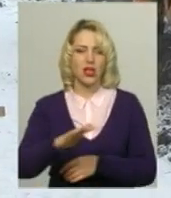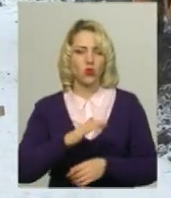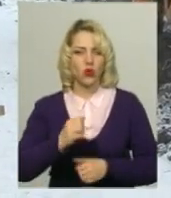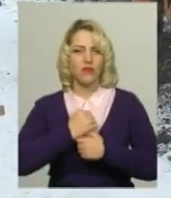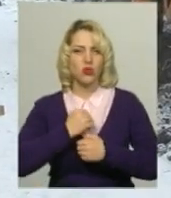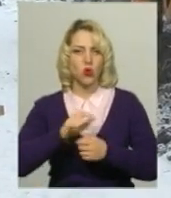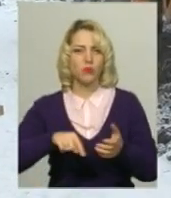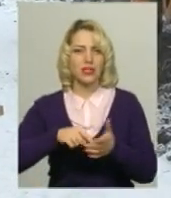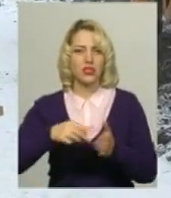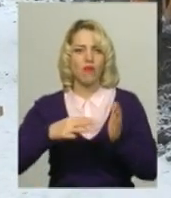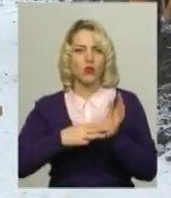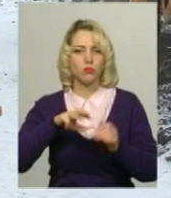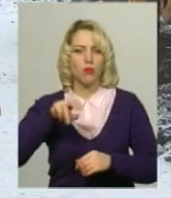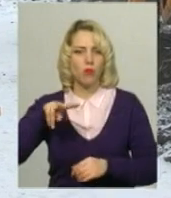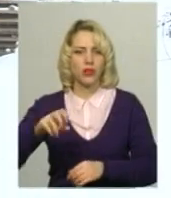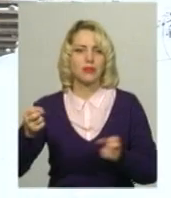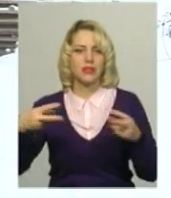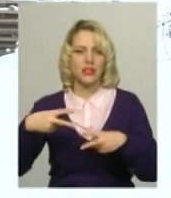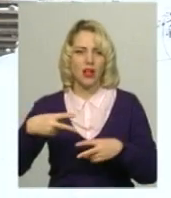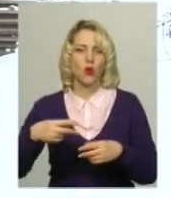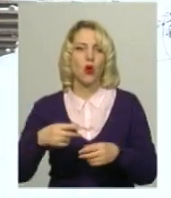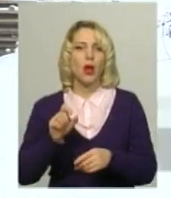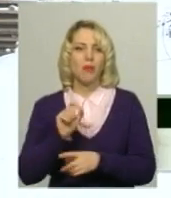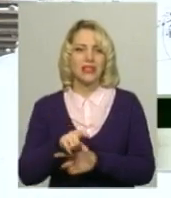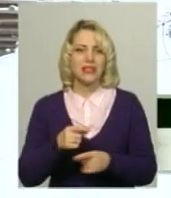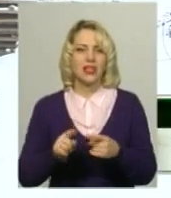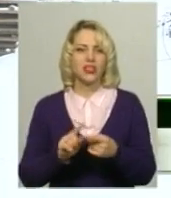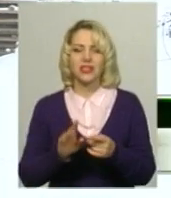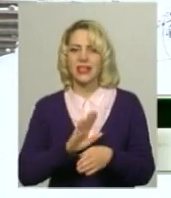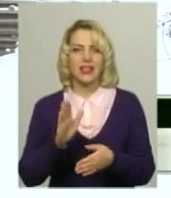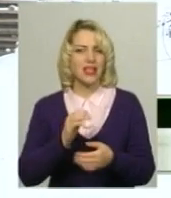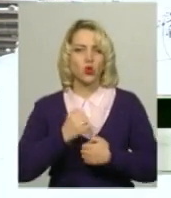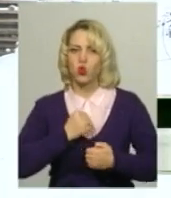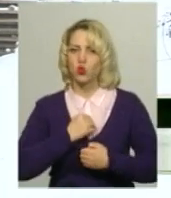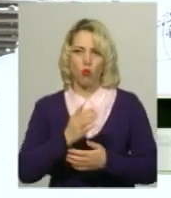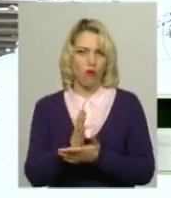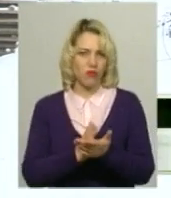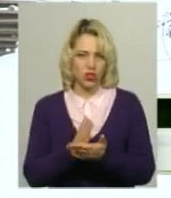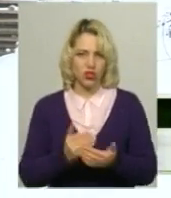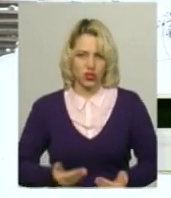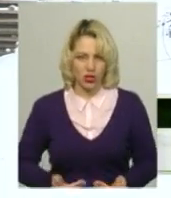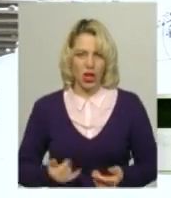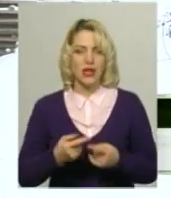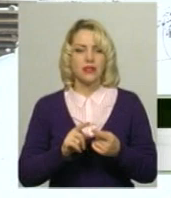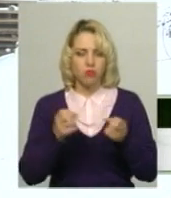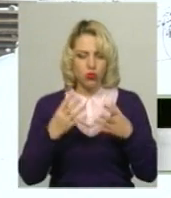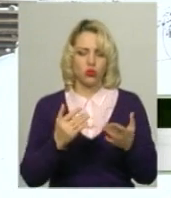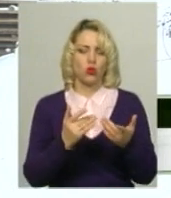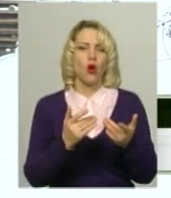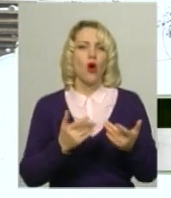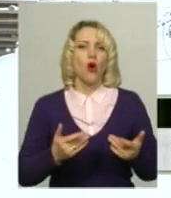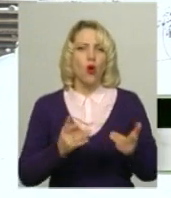містечка 8-го полку спеціального призначення. Це не є неслужбове житло, це просто гуртожитки для